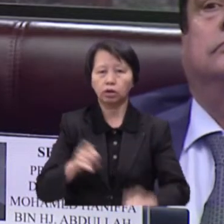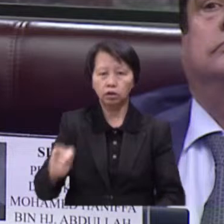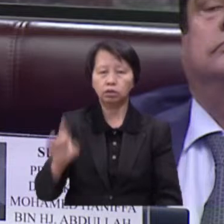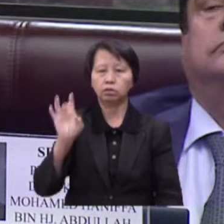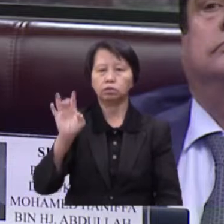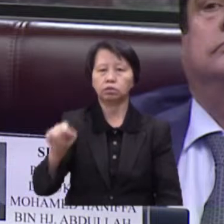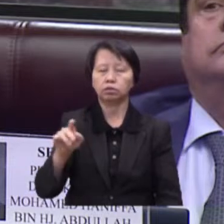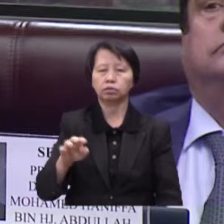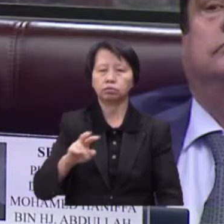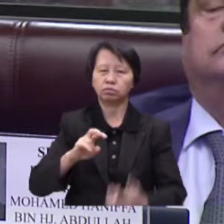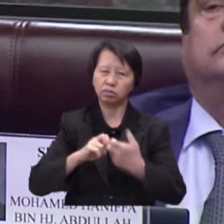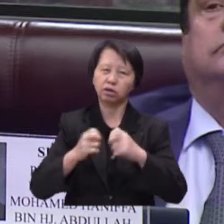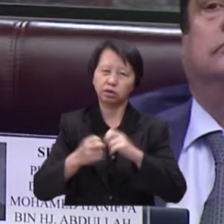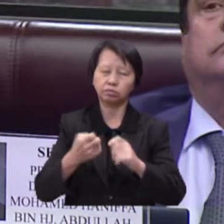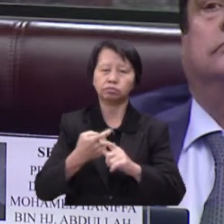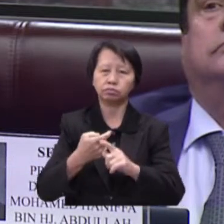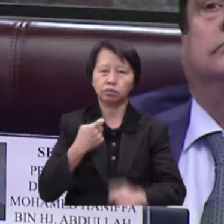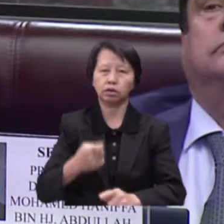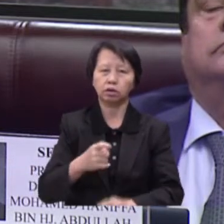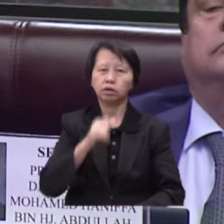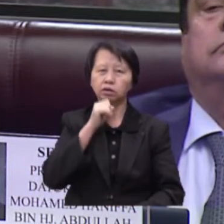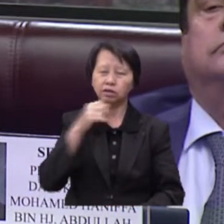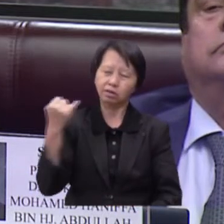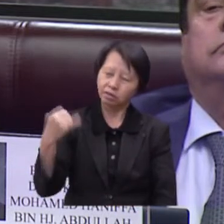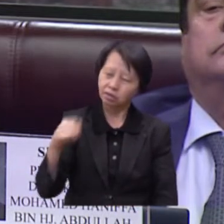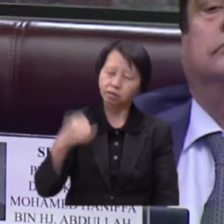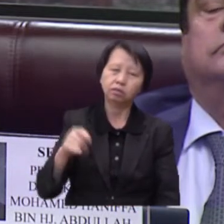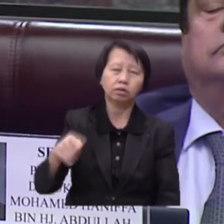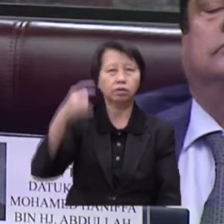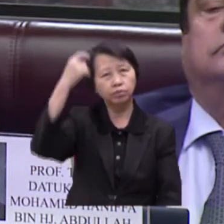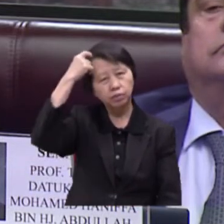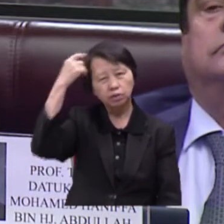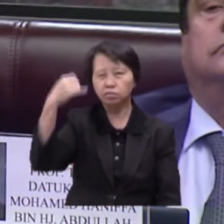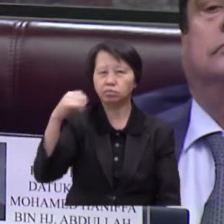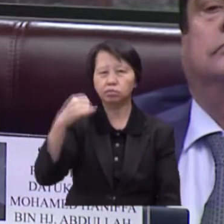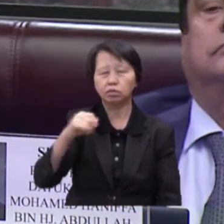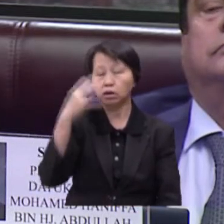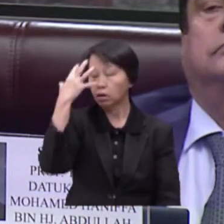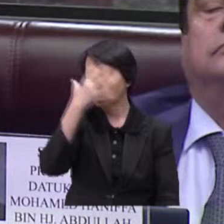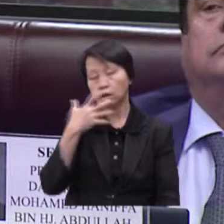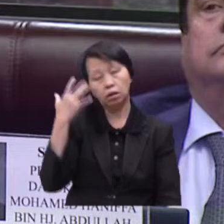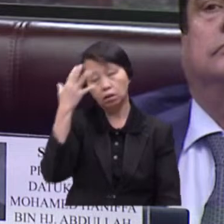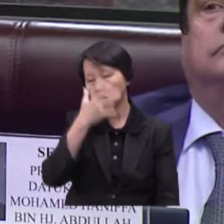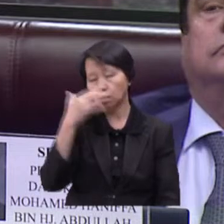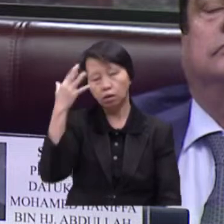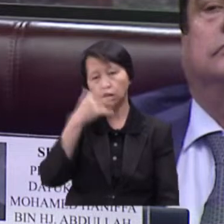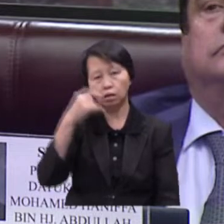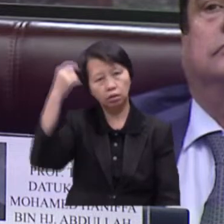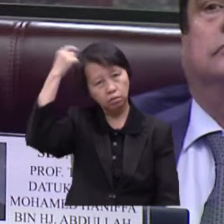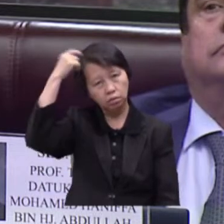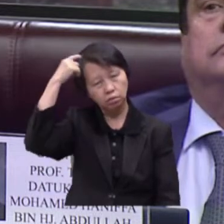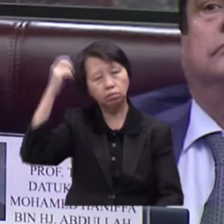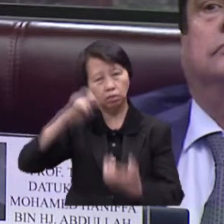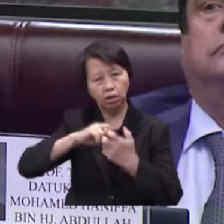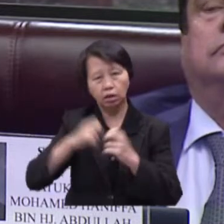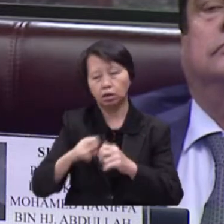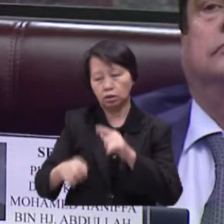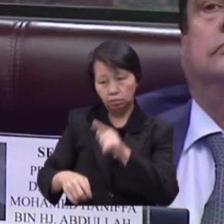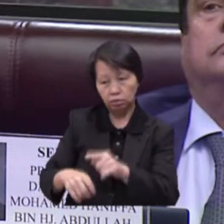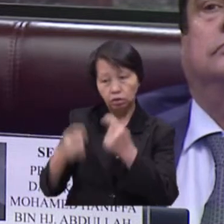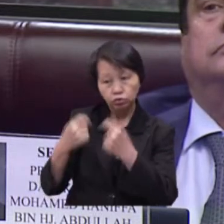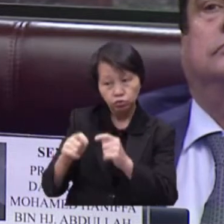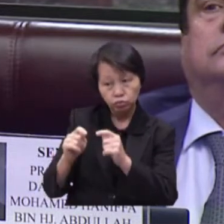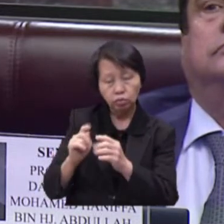merupakan impact daripada ketidak upayaan pikiran atau kecelakaan oleh itu mereka yang